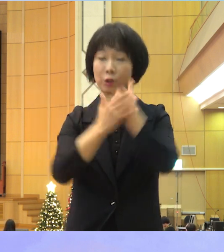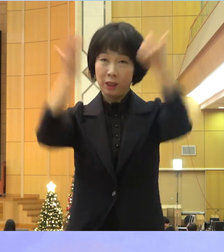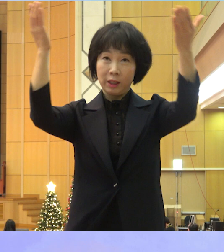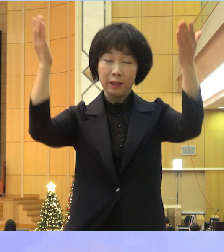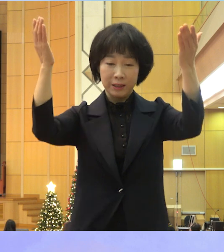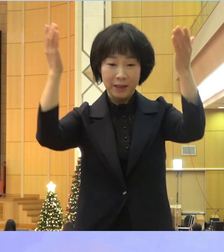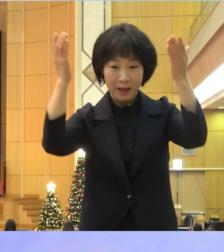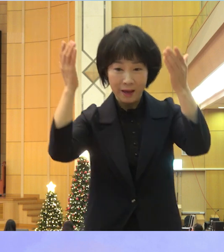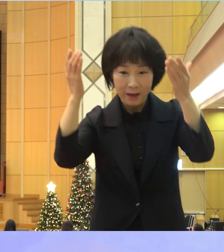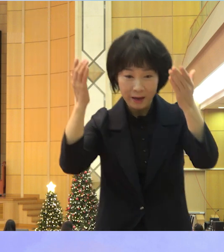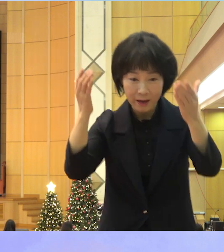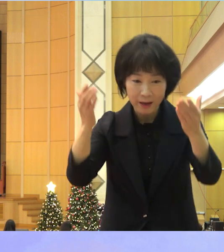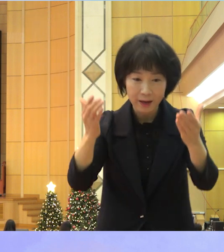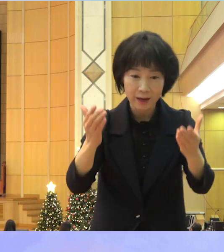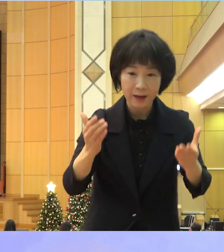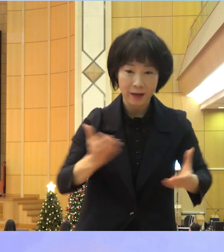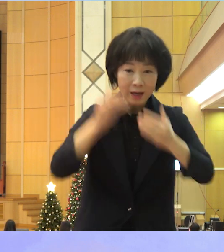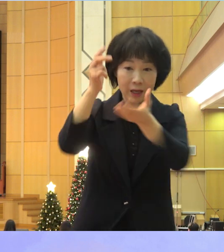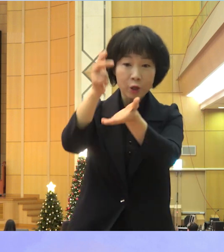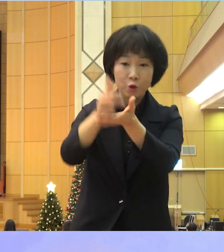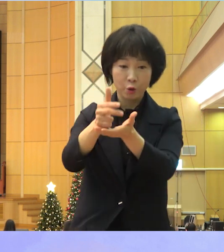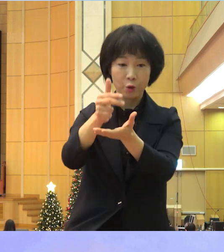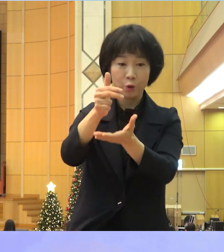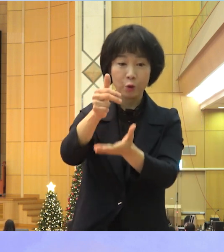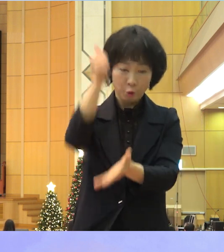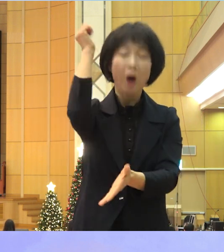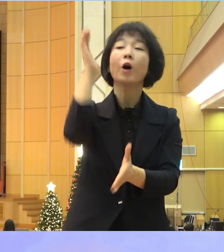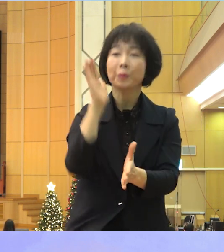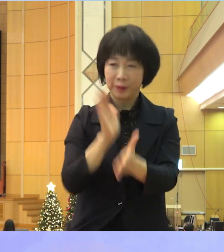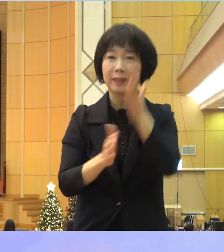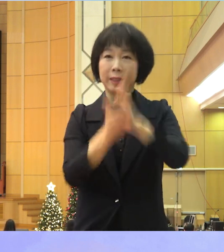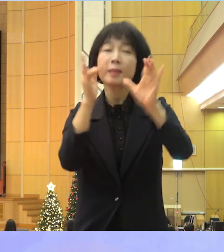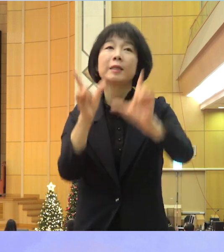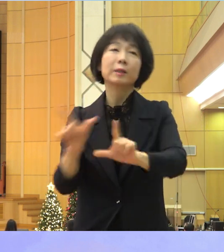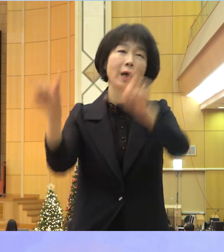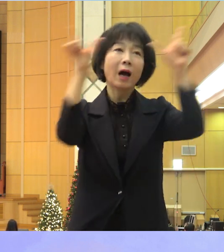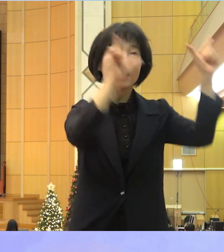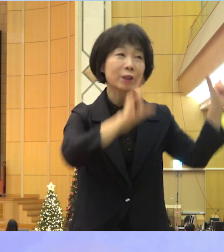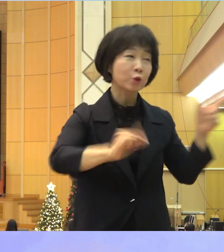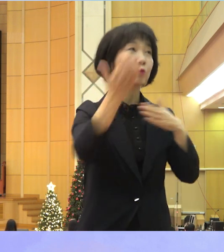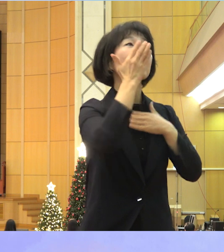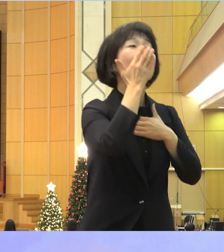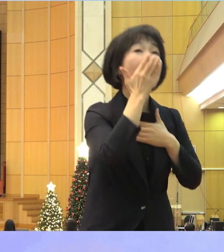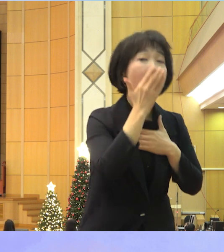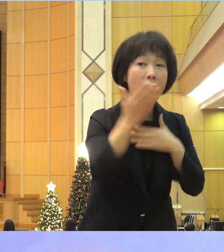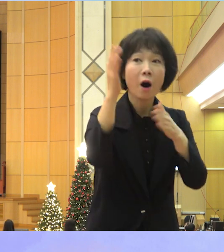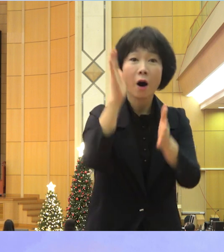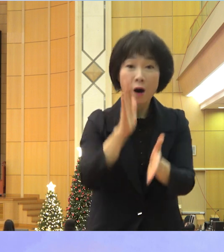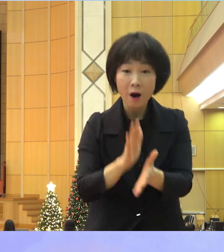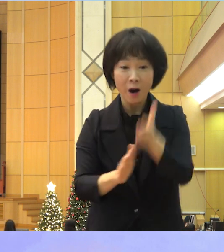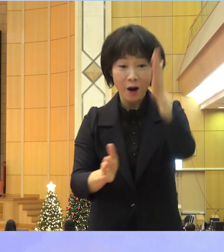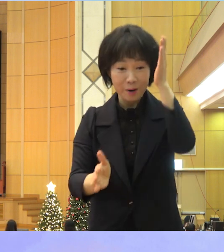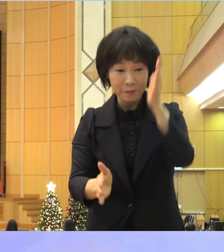영원케 하시네. 주 없이 살 수